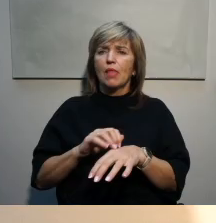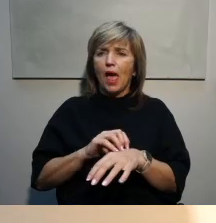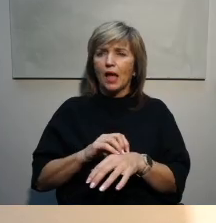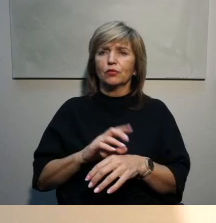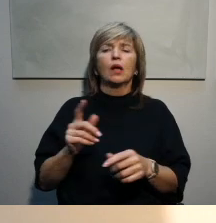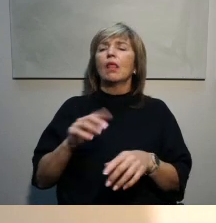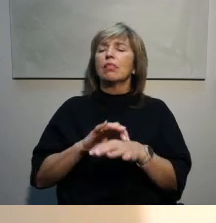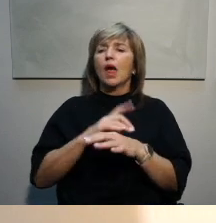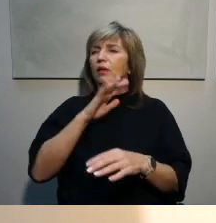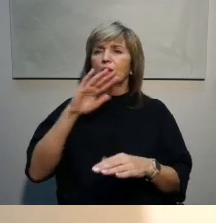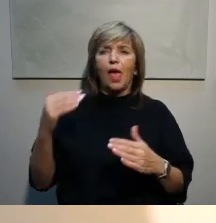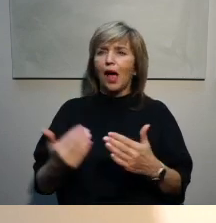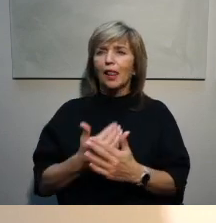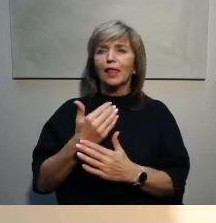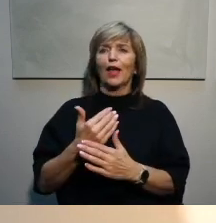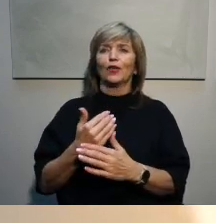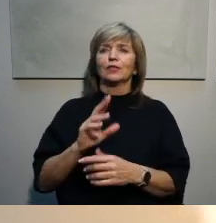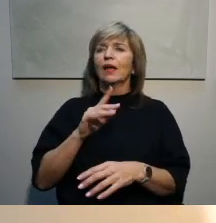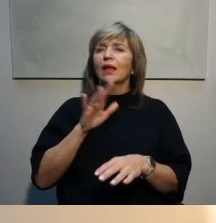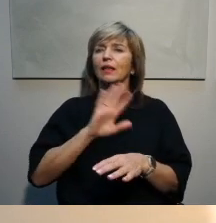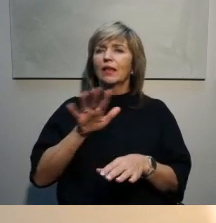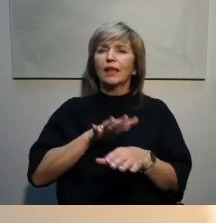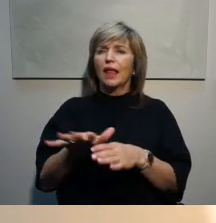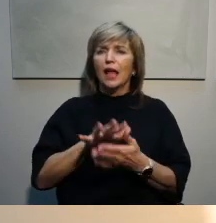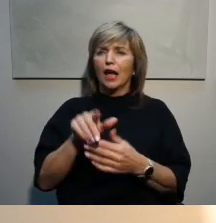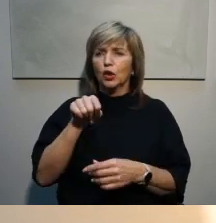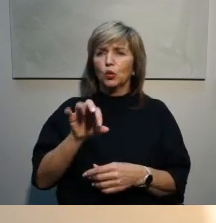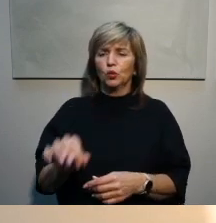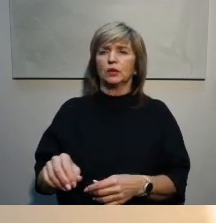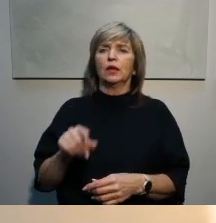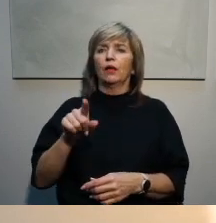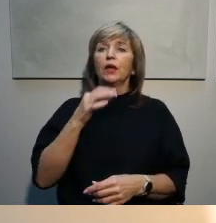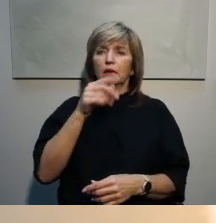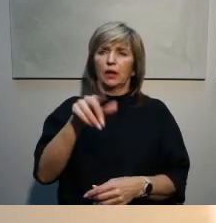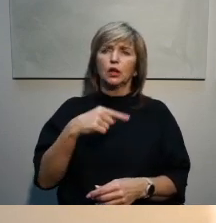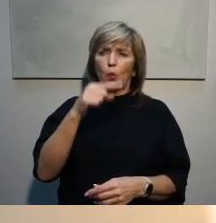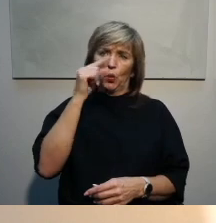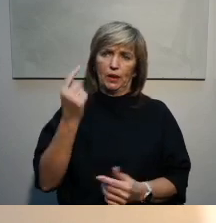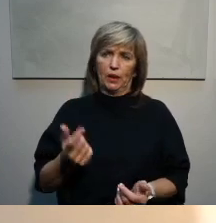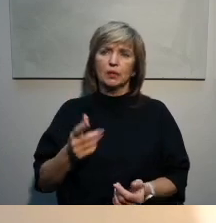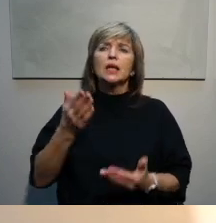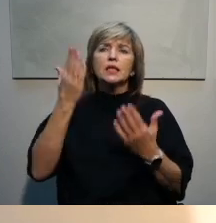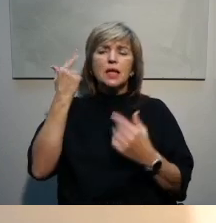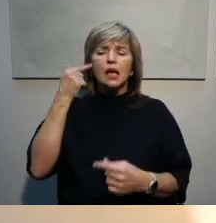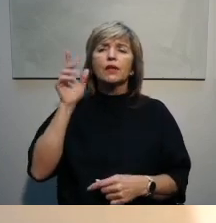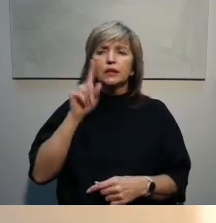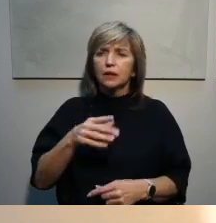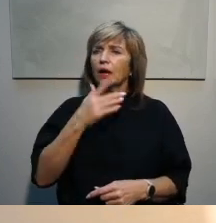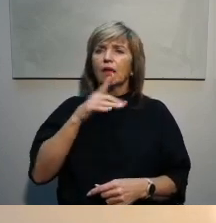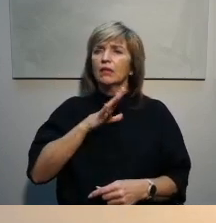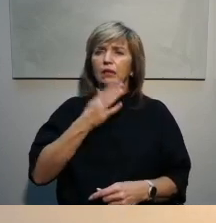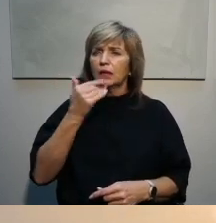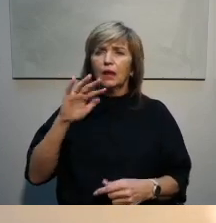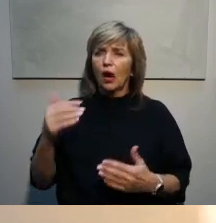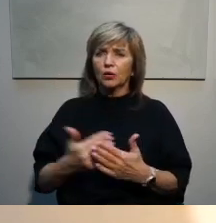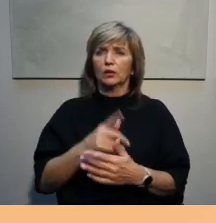nervi neatjaunojas, netērējiet tos. Un tad viņi teica, tās ir muļķības. Sen jau ir zināms, ka nervi